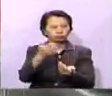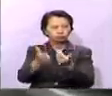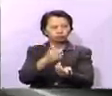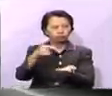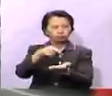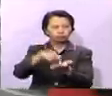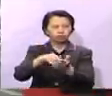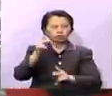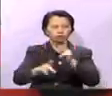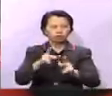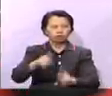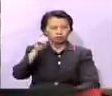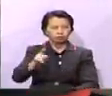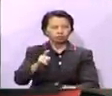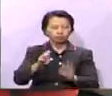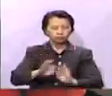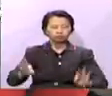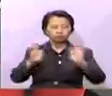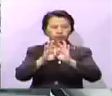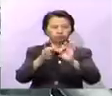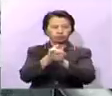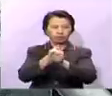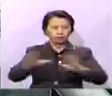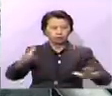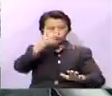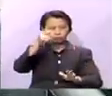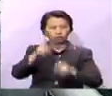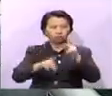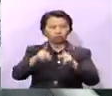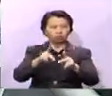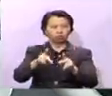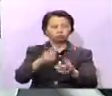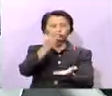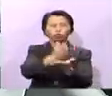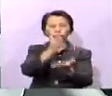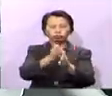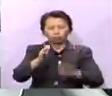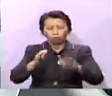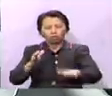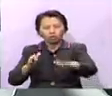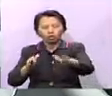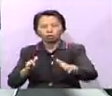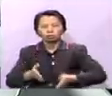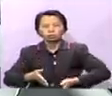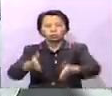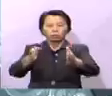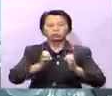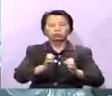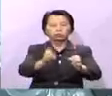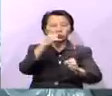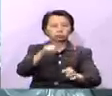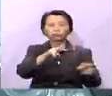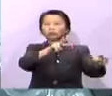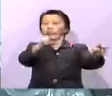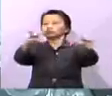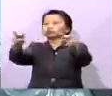infrastruktur ini, pengguna perlu mengutamakan keselamatan. Ini kerana apabila ramai pengguna memberhentikan kenderaan mereka di laluan kecemasan untuk